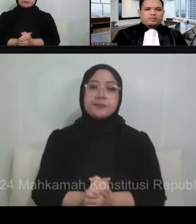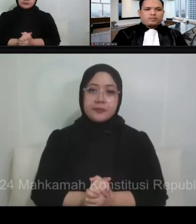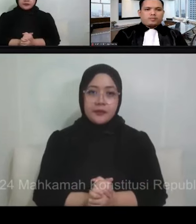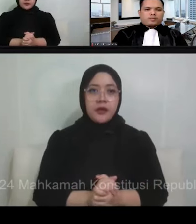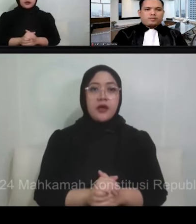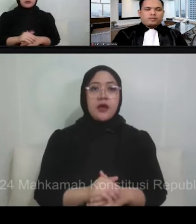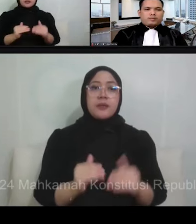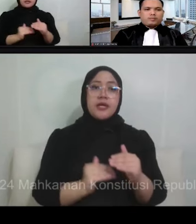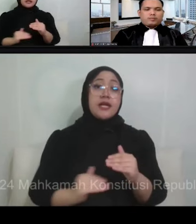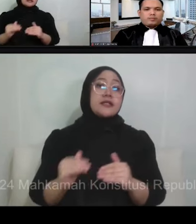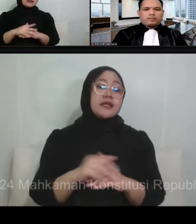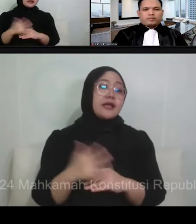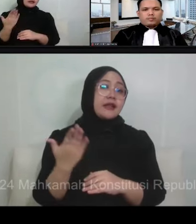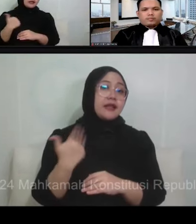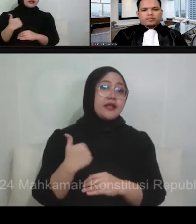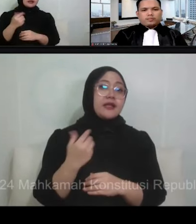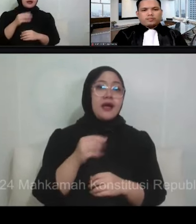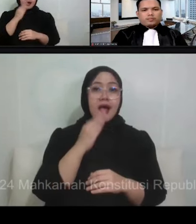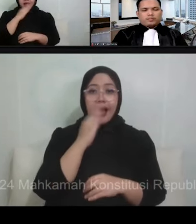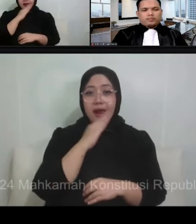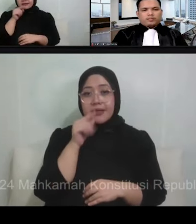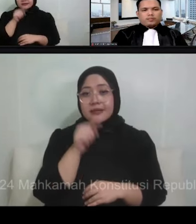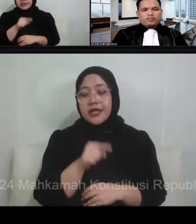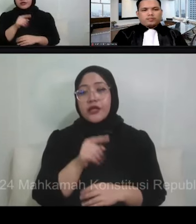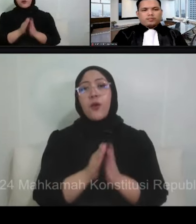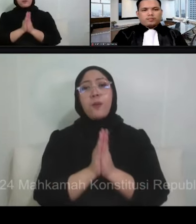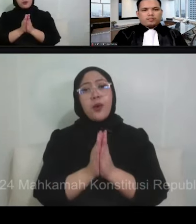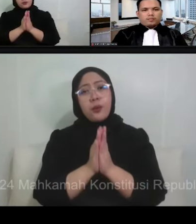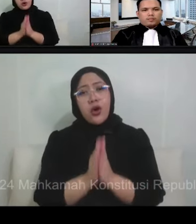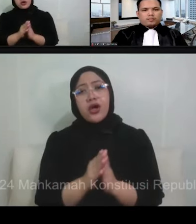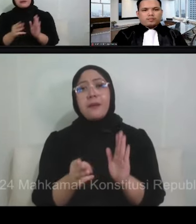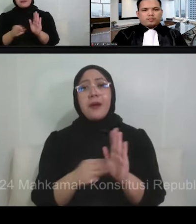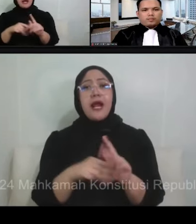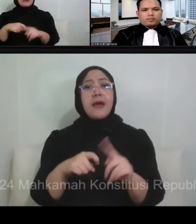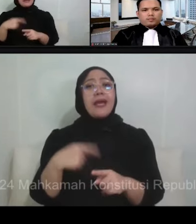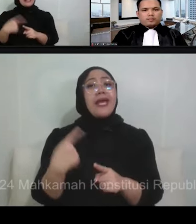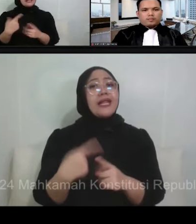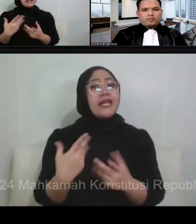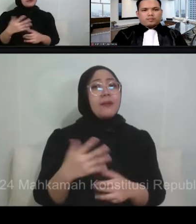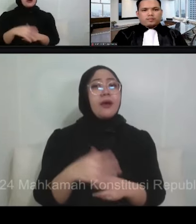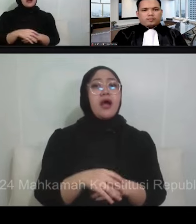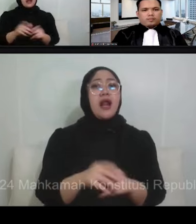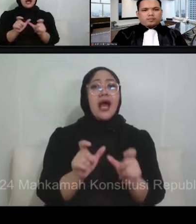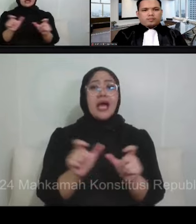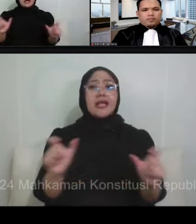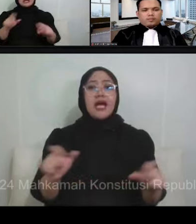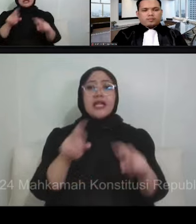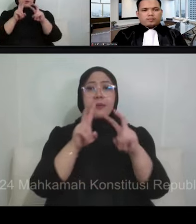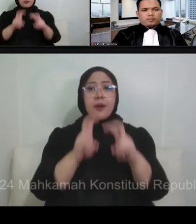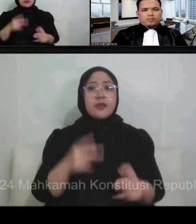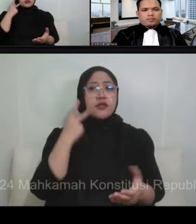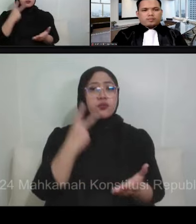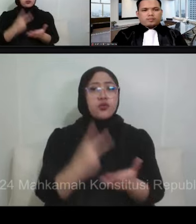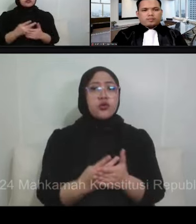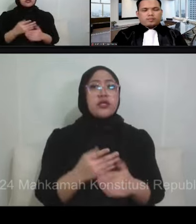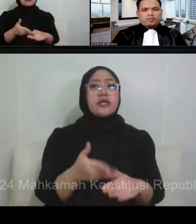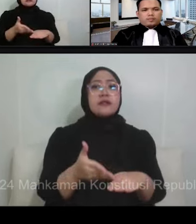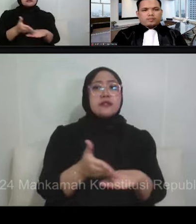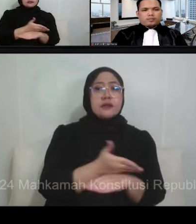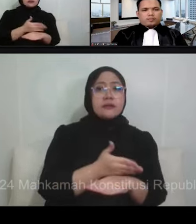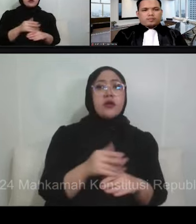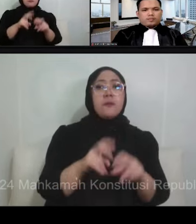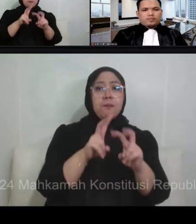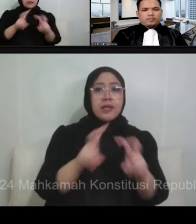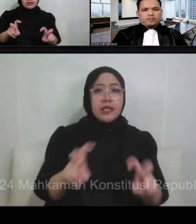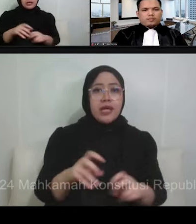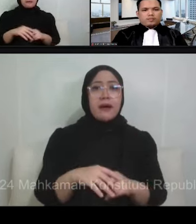uraian Dal di atas para pemohon memohon kepada mahkamah yang pada pokoknya satu menyatakan frase pemeriksaan bukti permulaan sebelum penyelidikan dalam Pasal